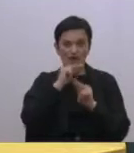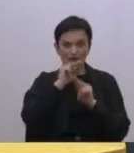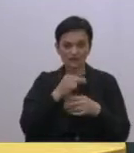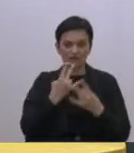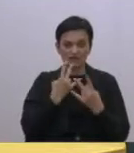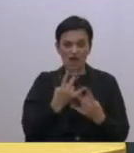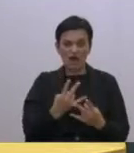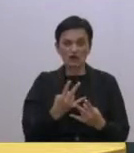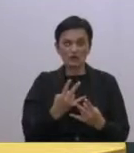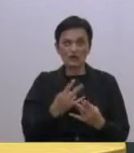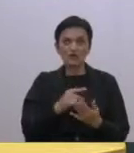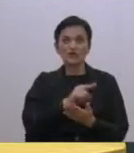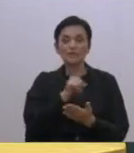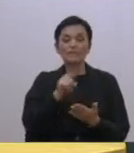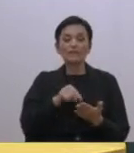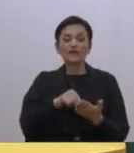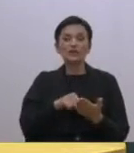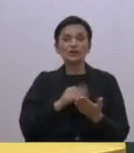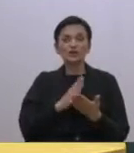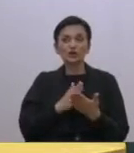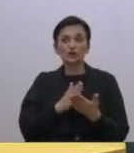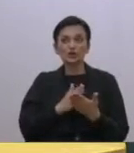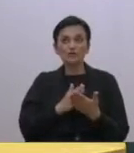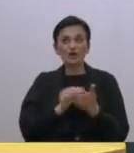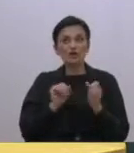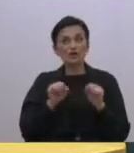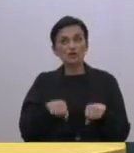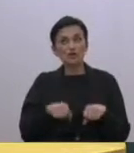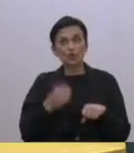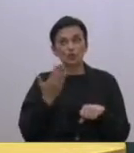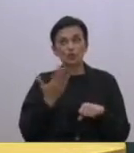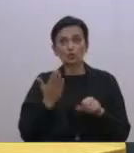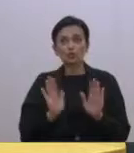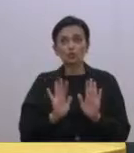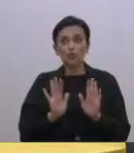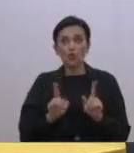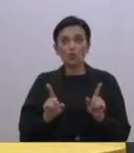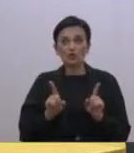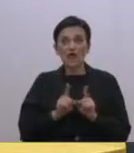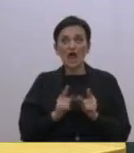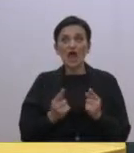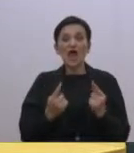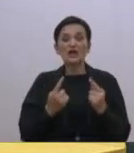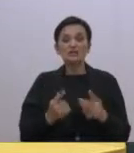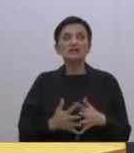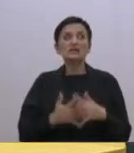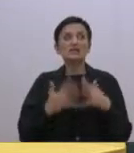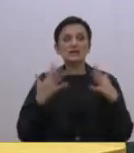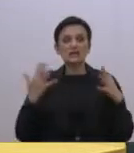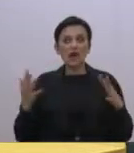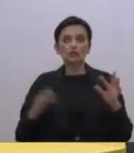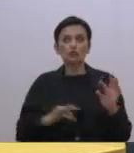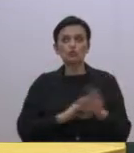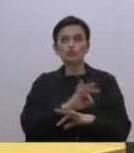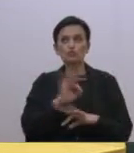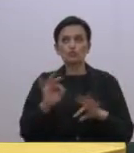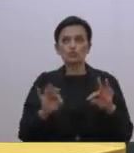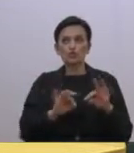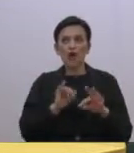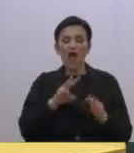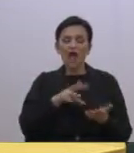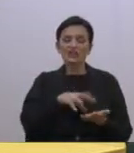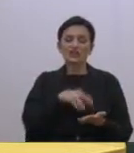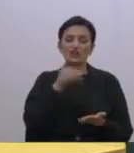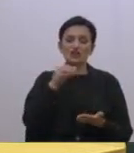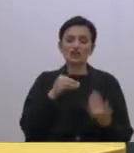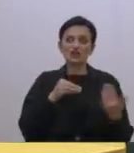კითხვა ამ შემთხვევაში მდგომარეობს იმაში, შეგვიძლია თუ არა ასეთი გრანდიოზული პროექტის, ვინმეს ან გირჩს,